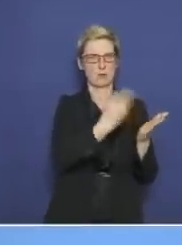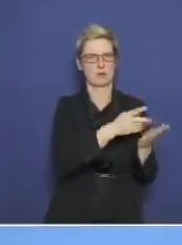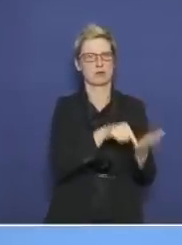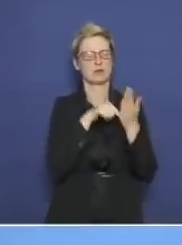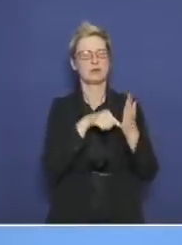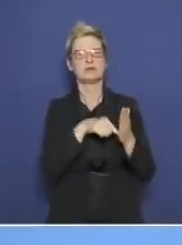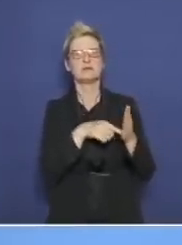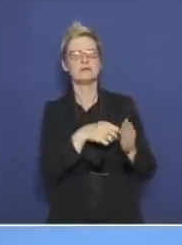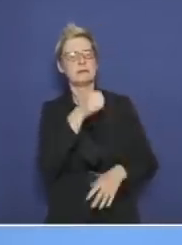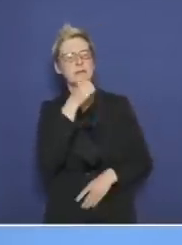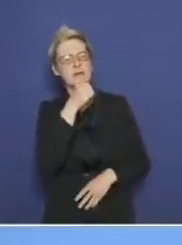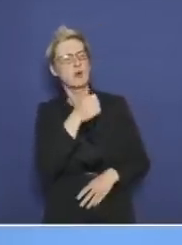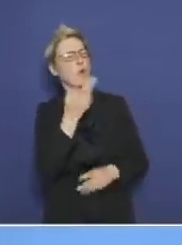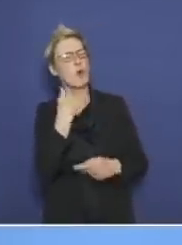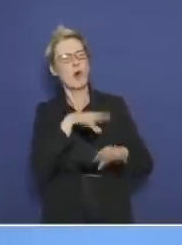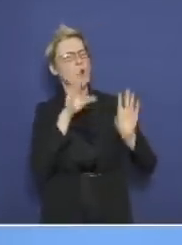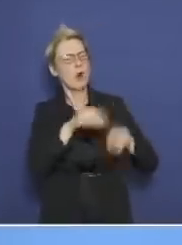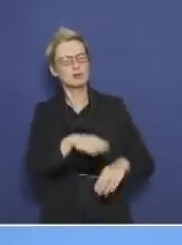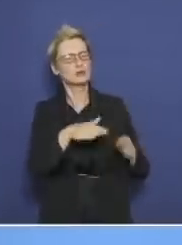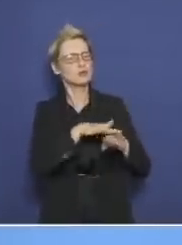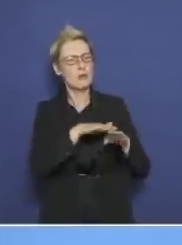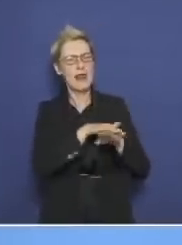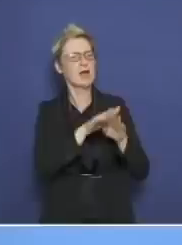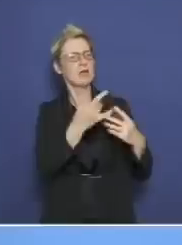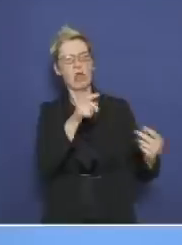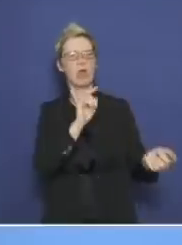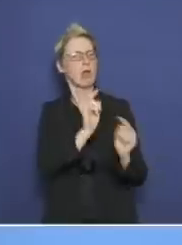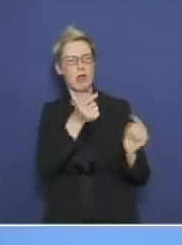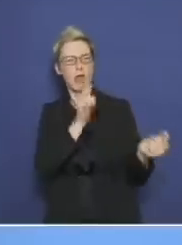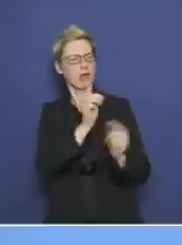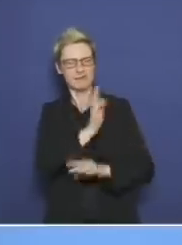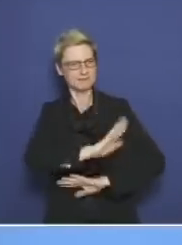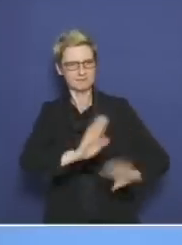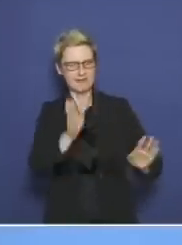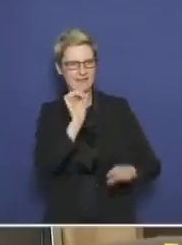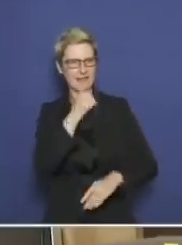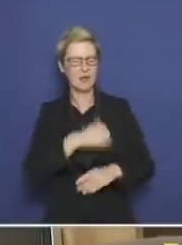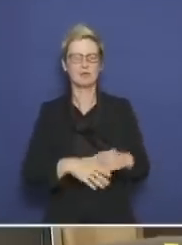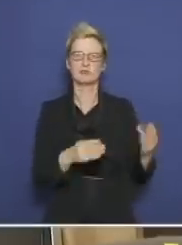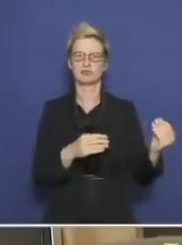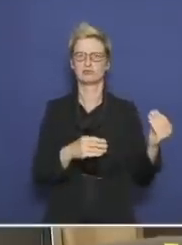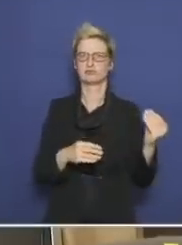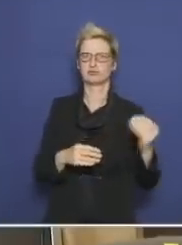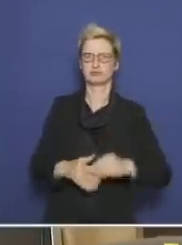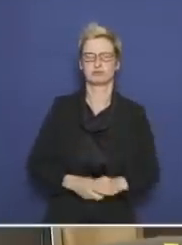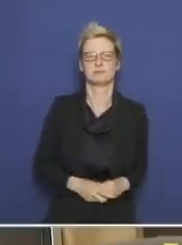Entschuldigung, Sie haben jetzt nicht das Wort und wir machen hier keine Einzeldiskussion.